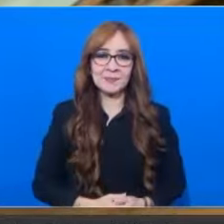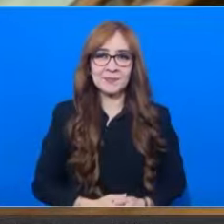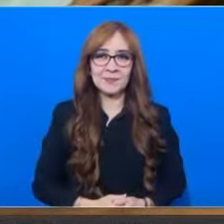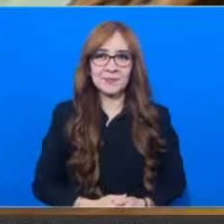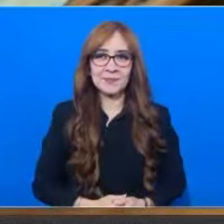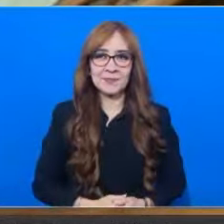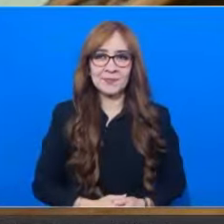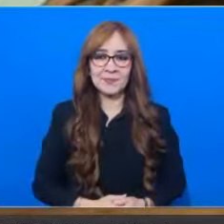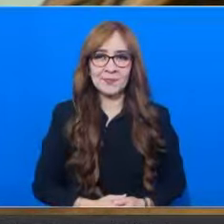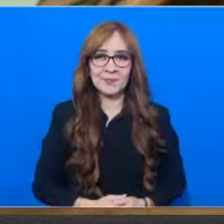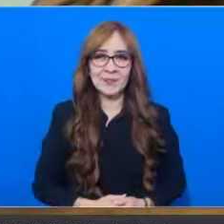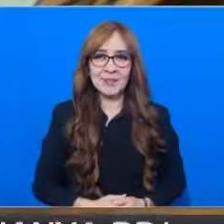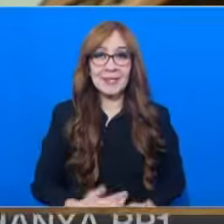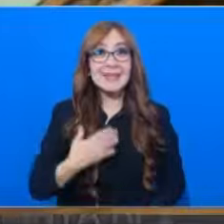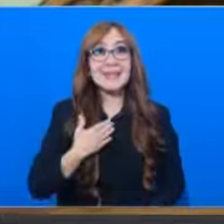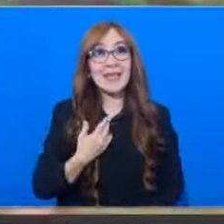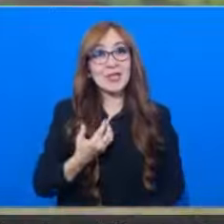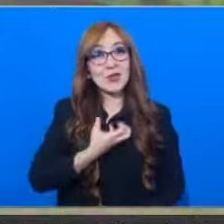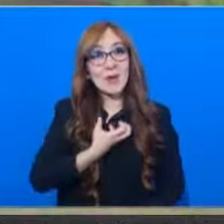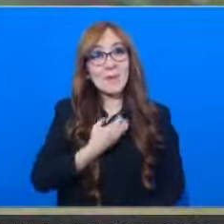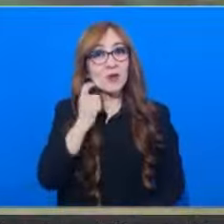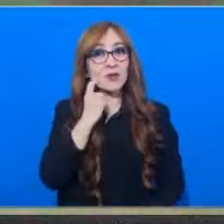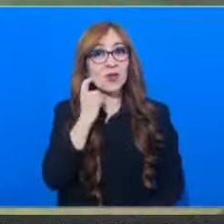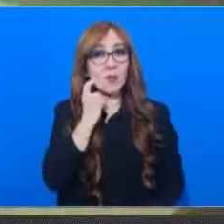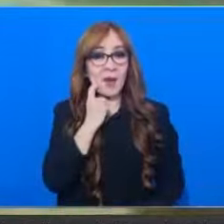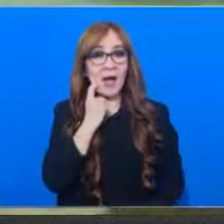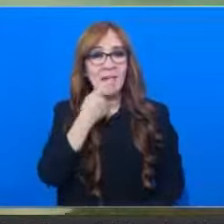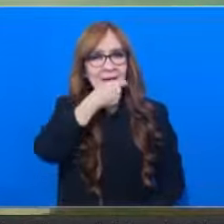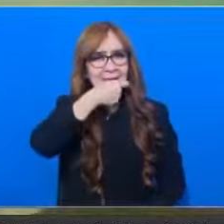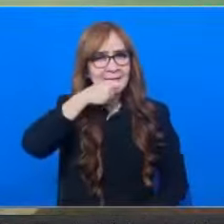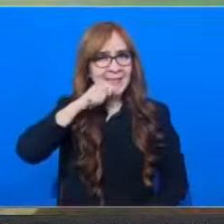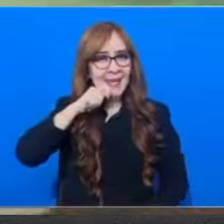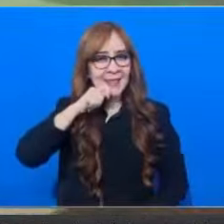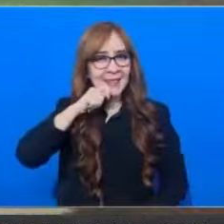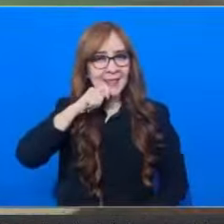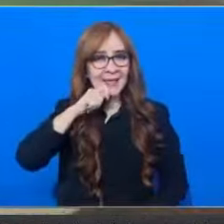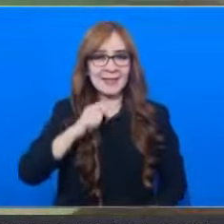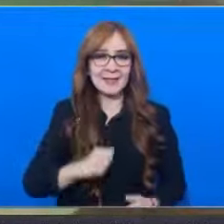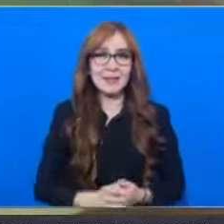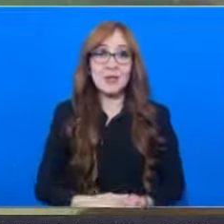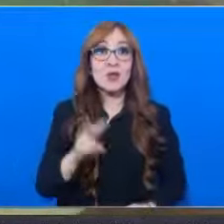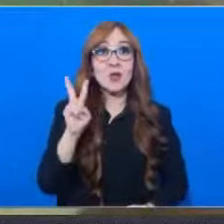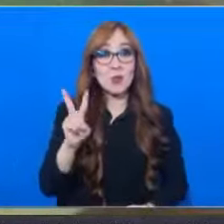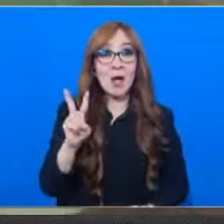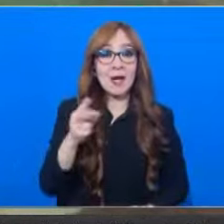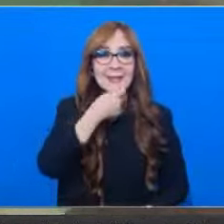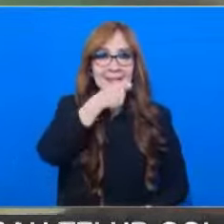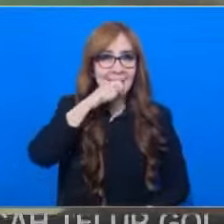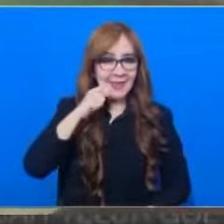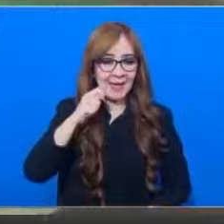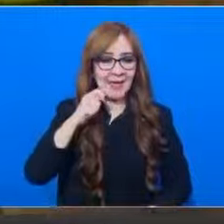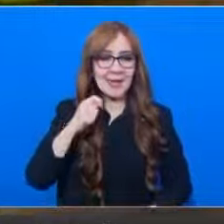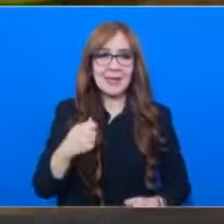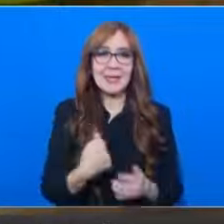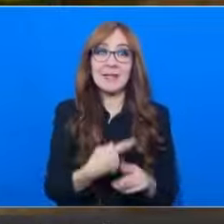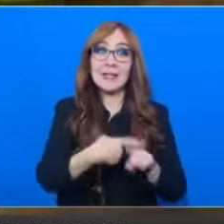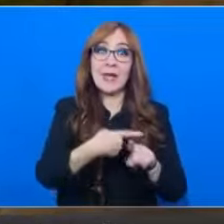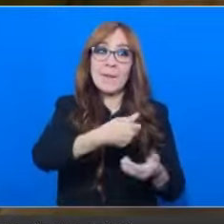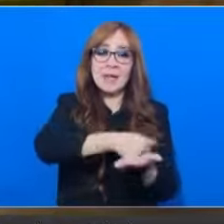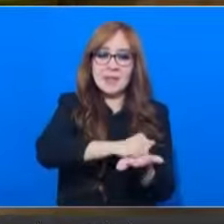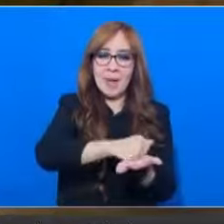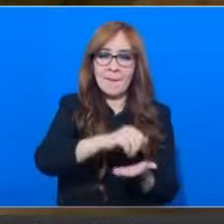Tidak mau ketinggalan, saya juga mau coba. Saya pesan sate full daging dan sate dengan lemak. Tentu dengan sambal oncom dan ketan